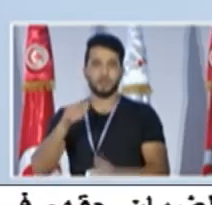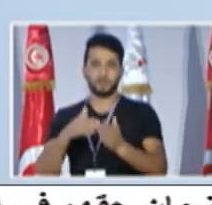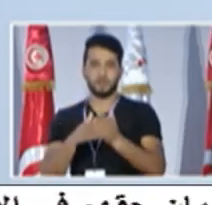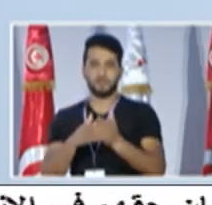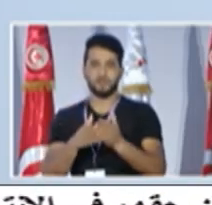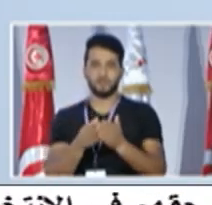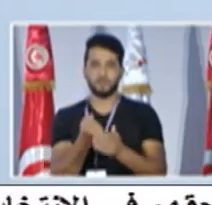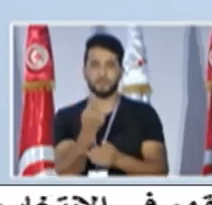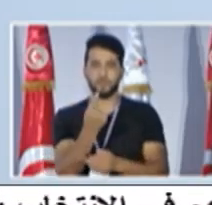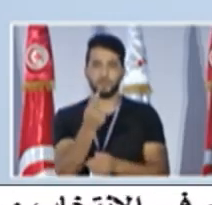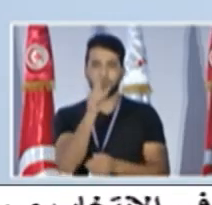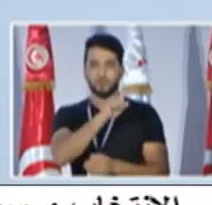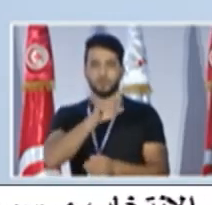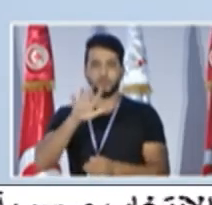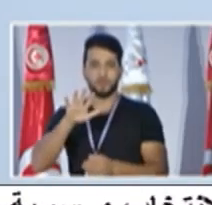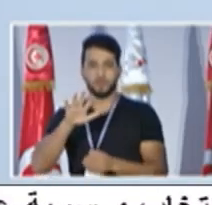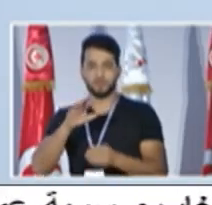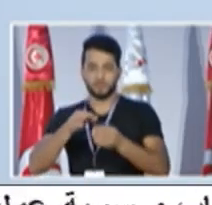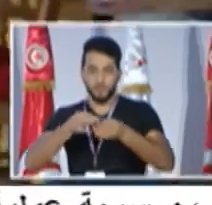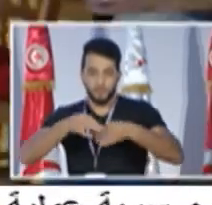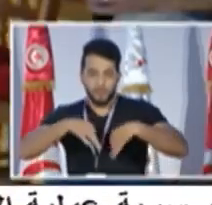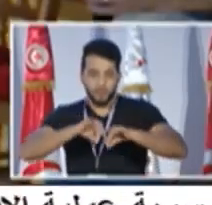مكتب اقتراع